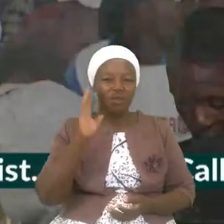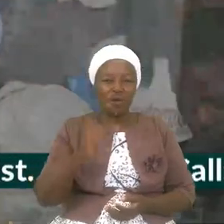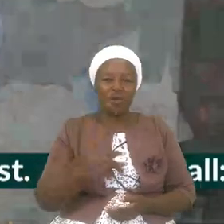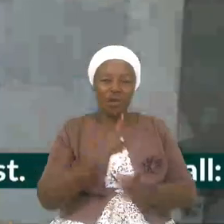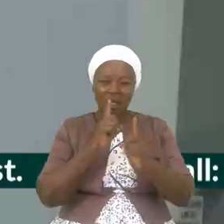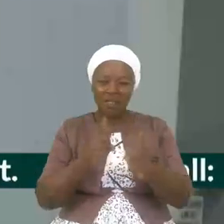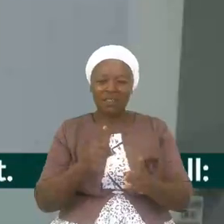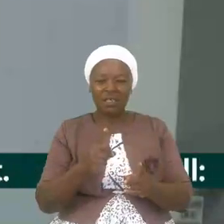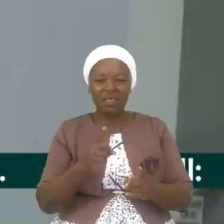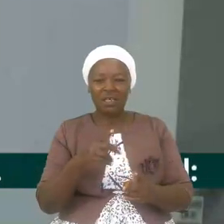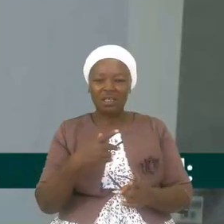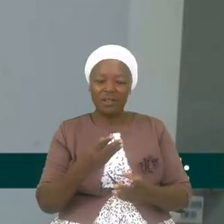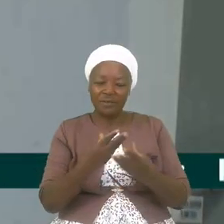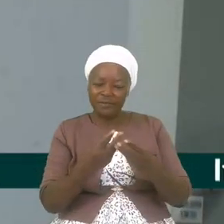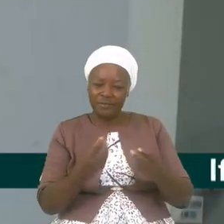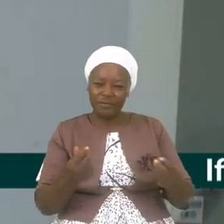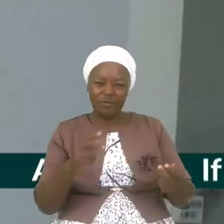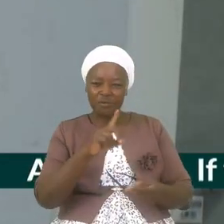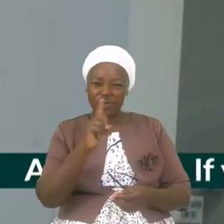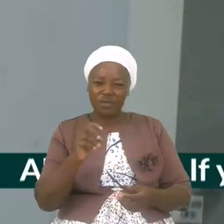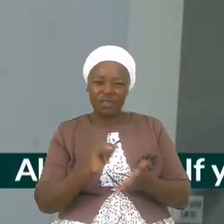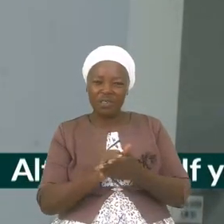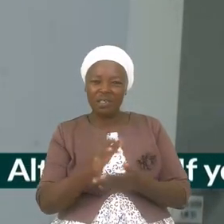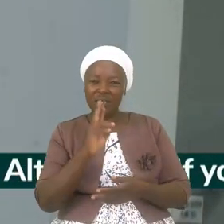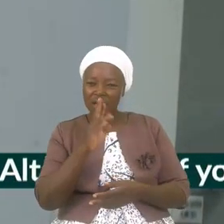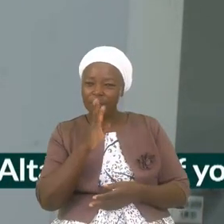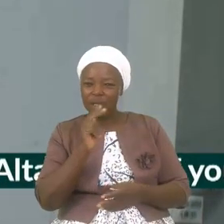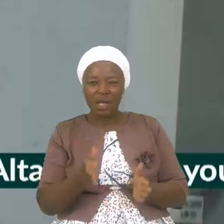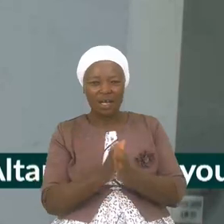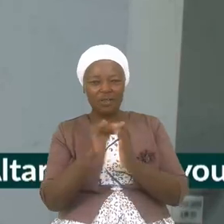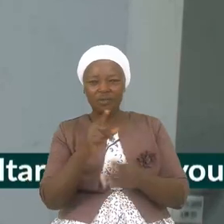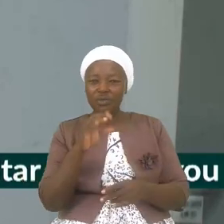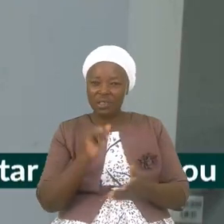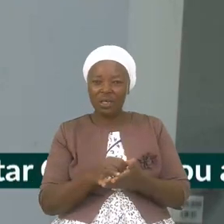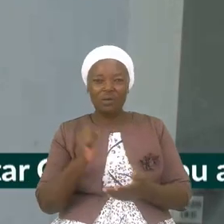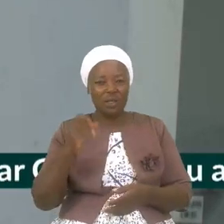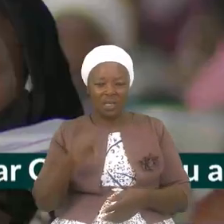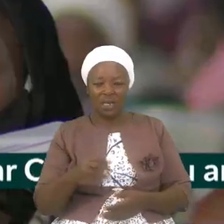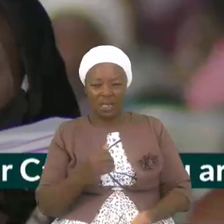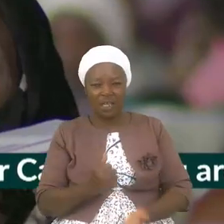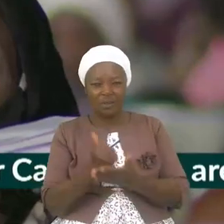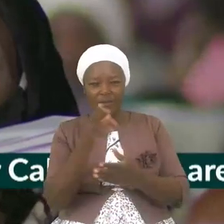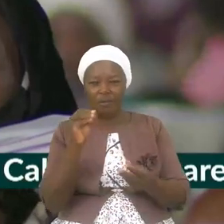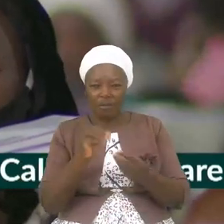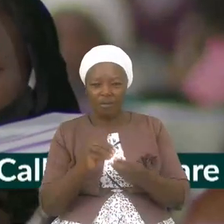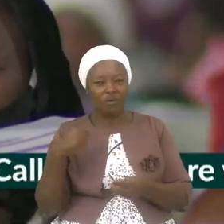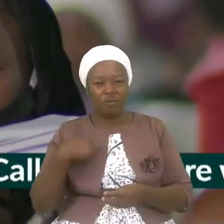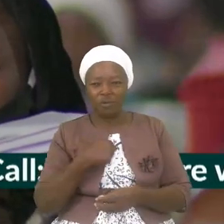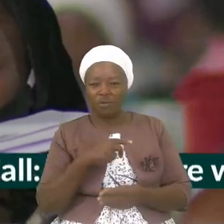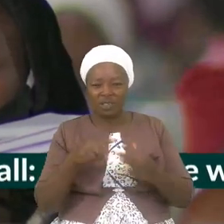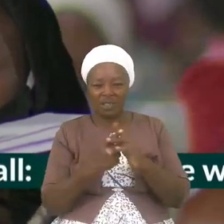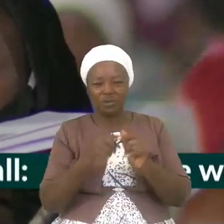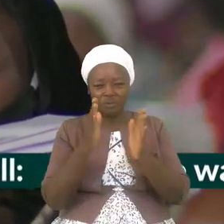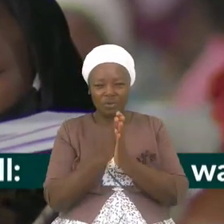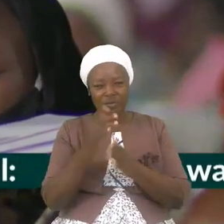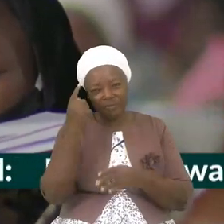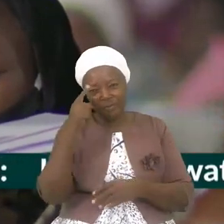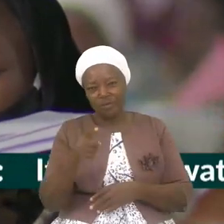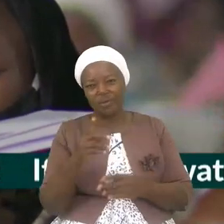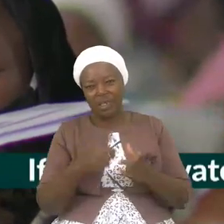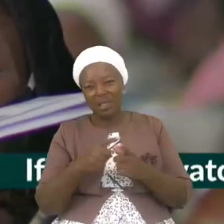alors remplissez le formulaire qu'on vous a remis ou bien répondez aux questions qui vous sont posées, comment vous aide à remplir